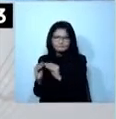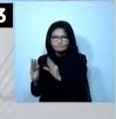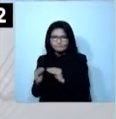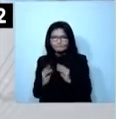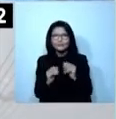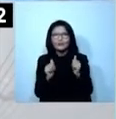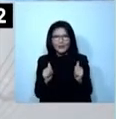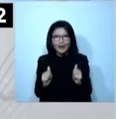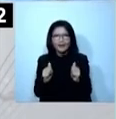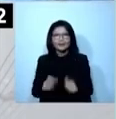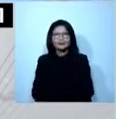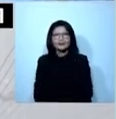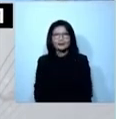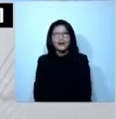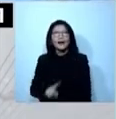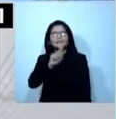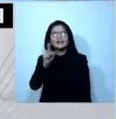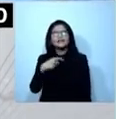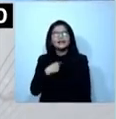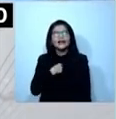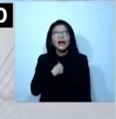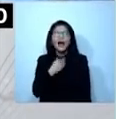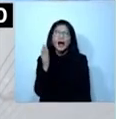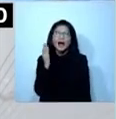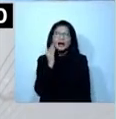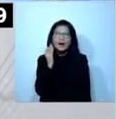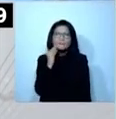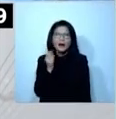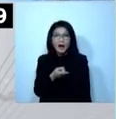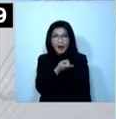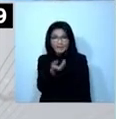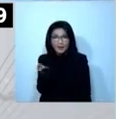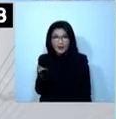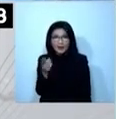manajemen kontrolnya supaya bisa menjelaskan secara. Karena kalau